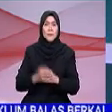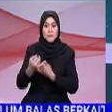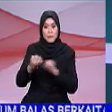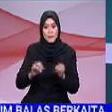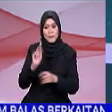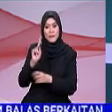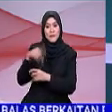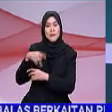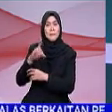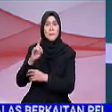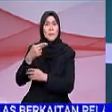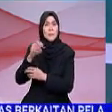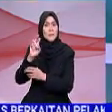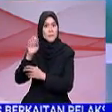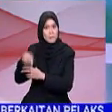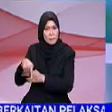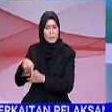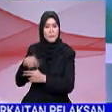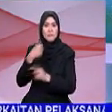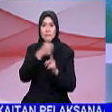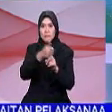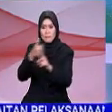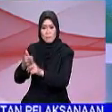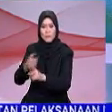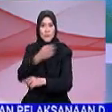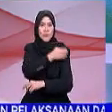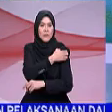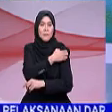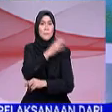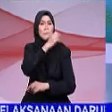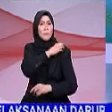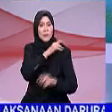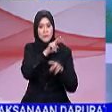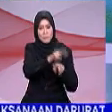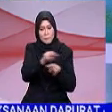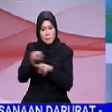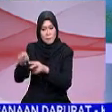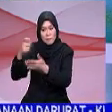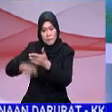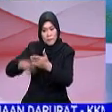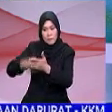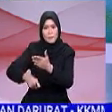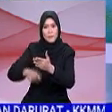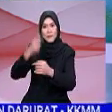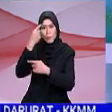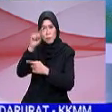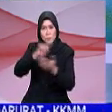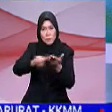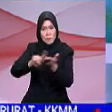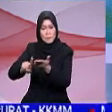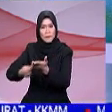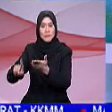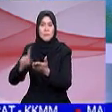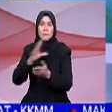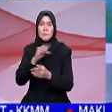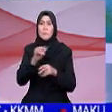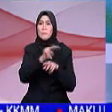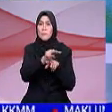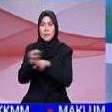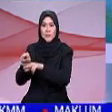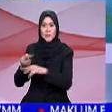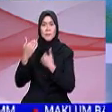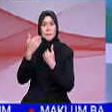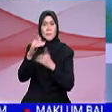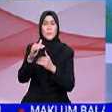HEP Perlis telah menggerakkan anggota penguatkuasa dan pegawai pemantau harga bagi menjalankan pemeriksaan dan pemantauan sepanjang